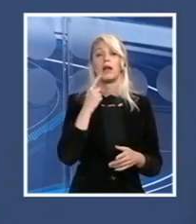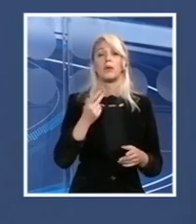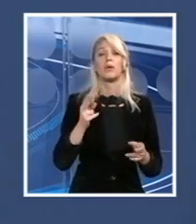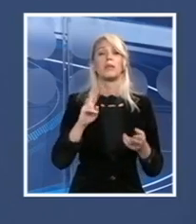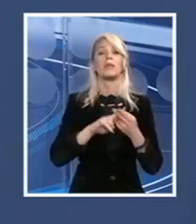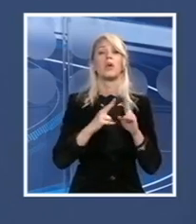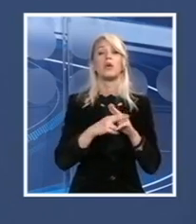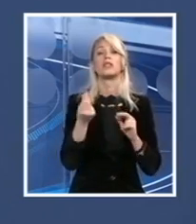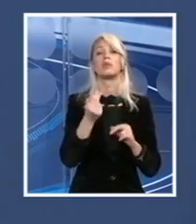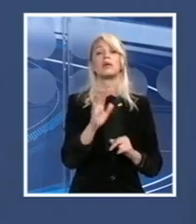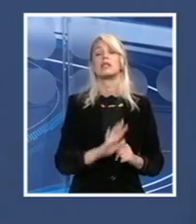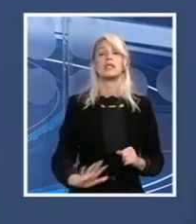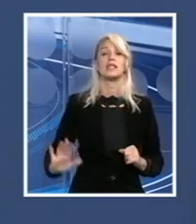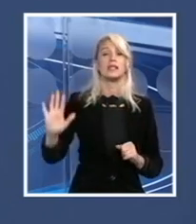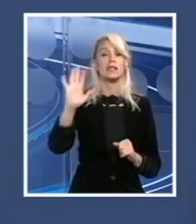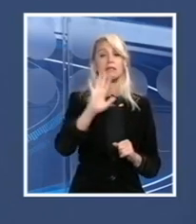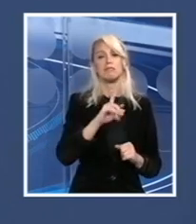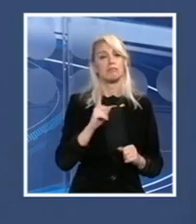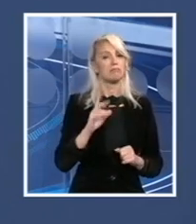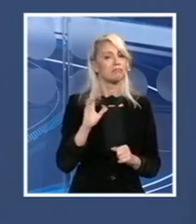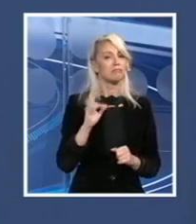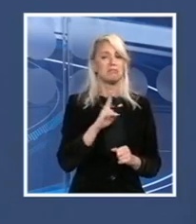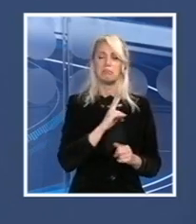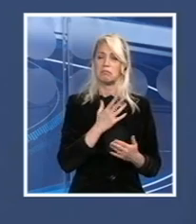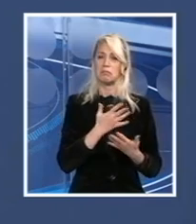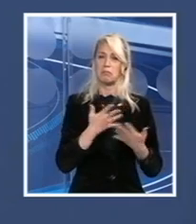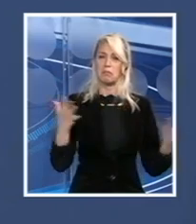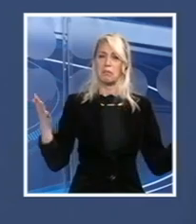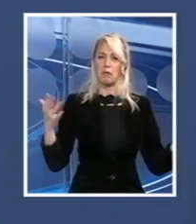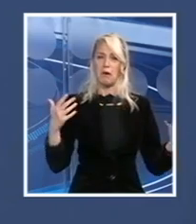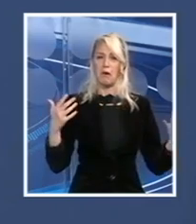ima fenomenalne mogućnosti za turizam.